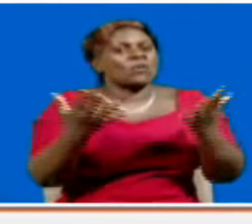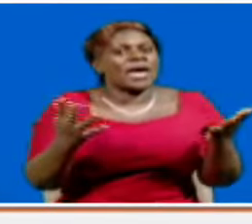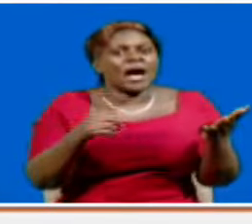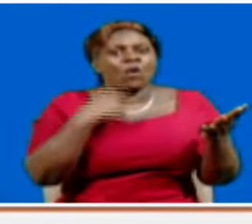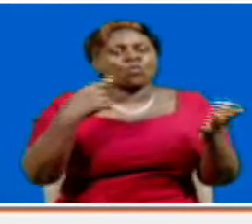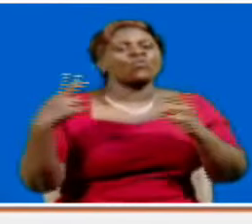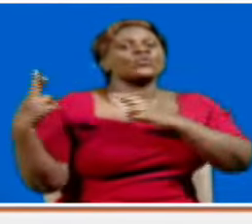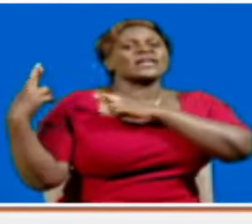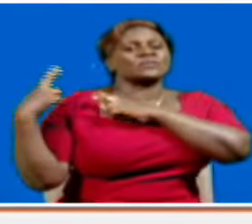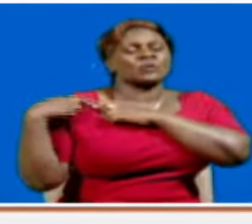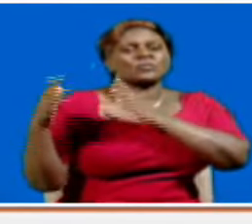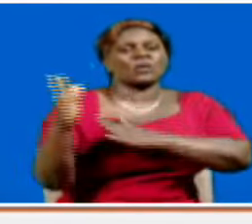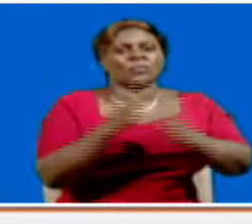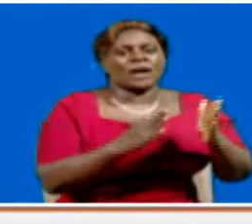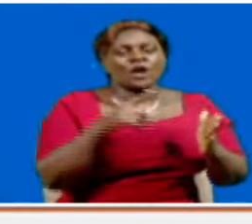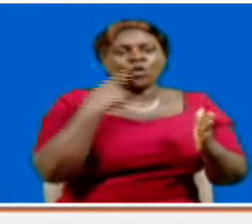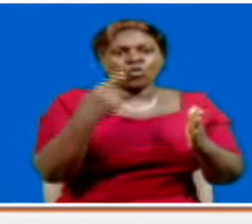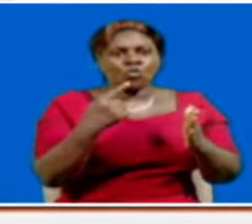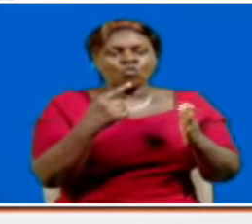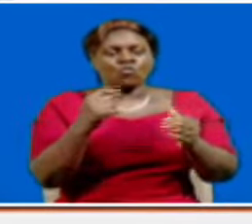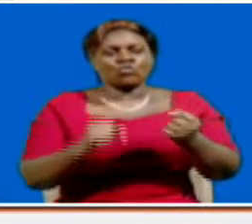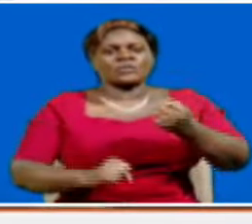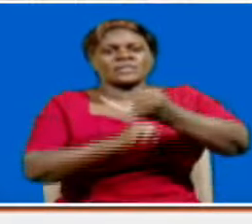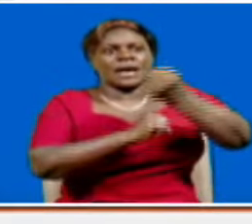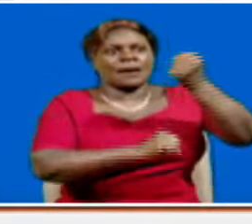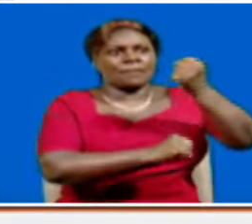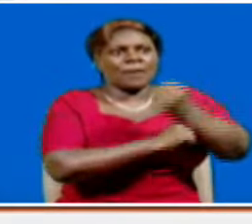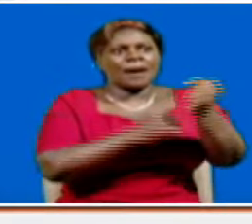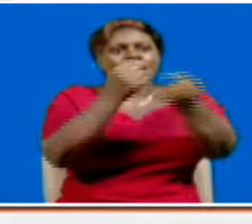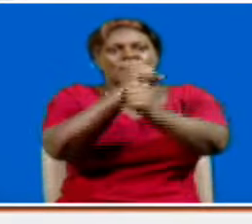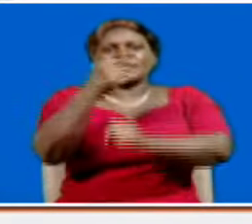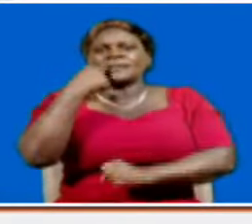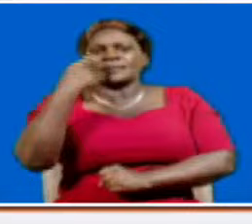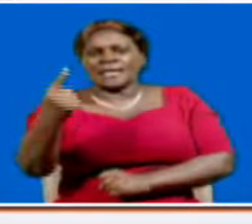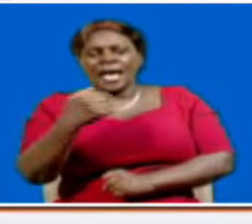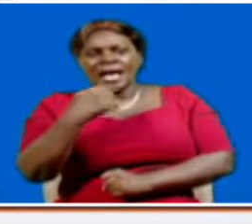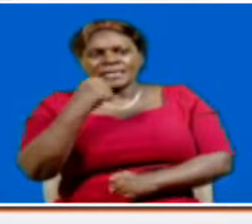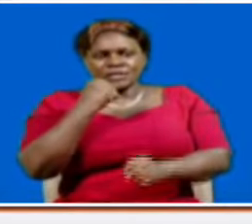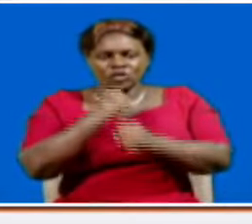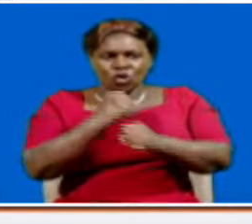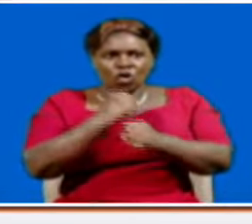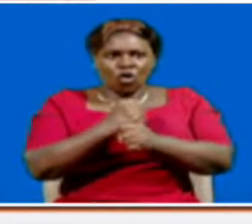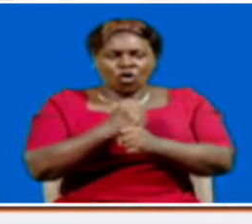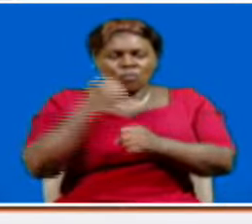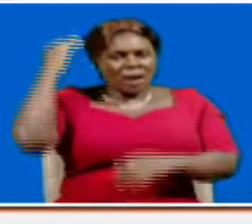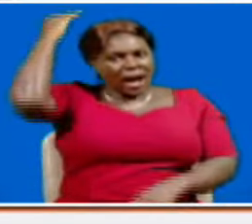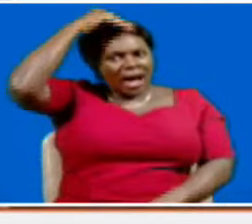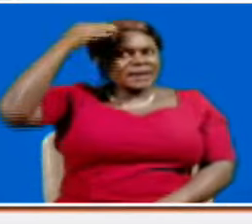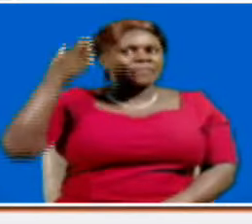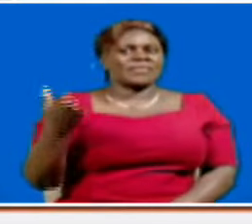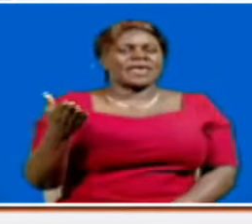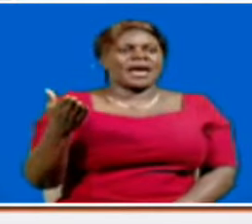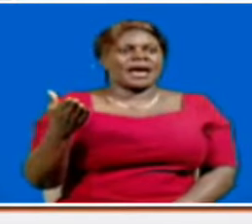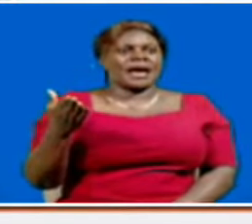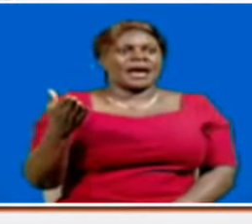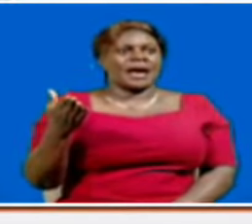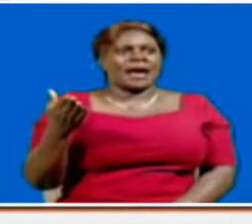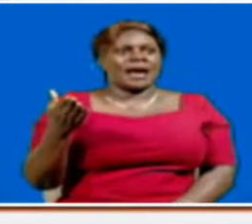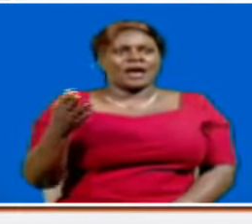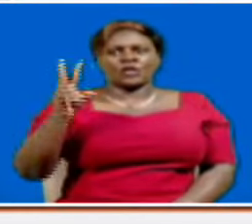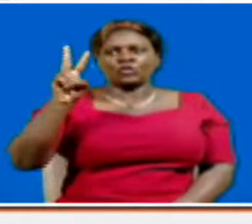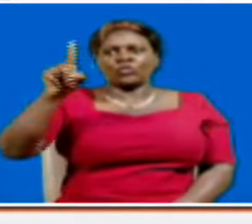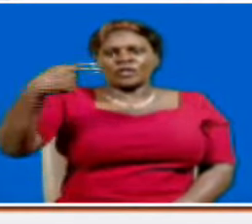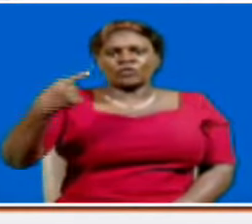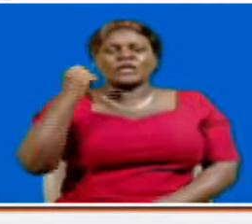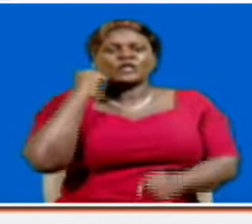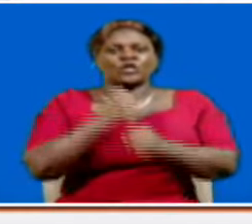nani wanapanga, ni akina nani wanasponsor. Rais akisema kuna kazi ya nasi Saudi Arabia, kama hiyo imekuwa 2000